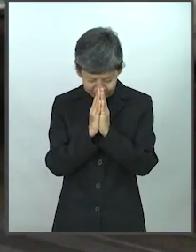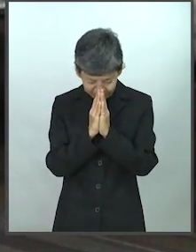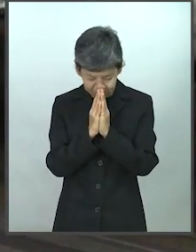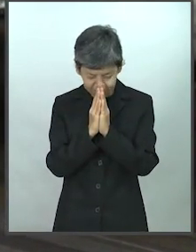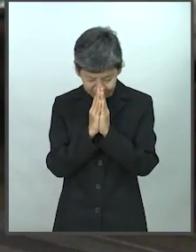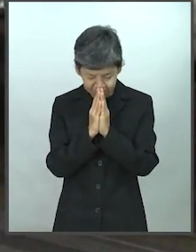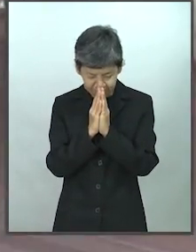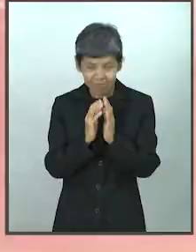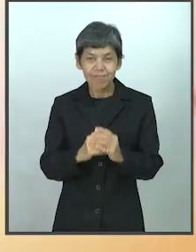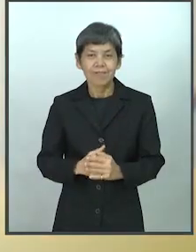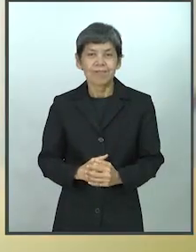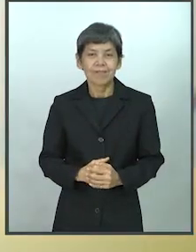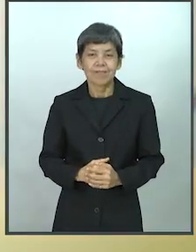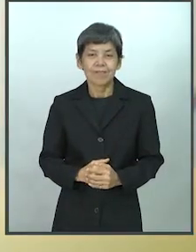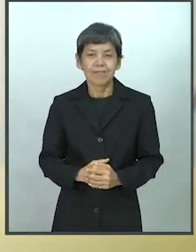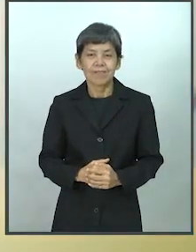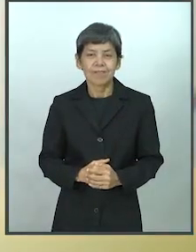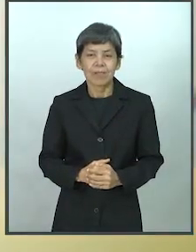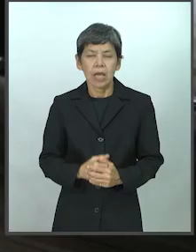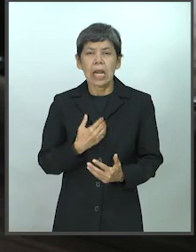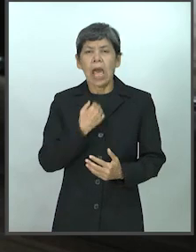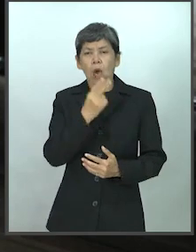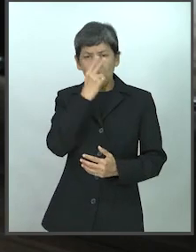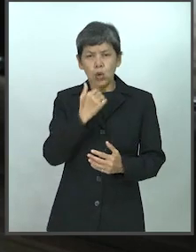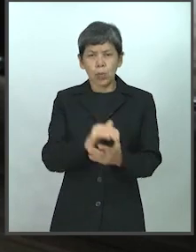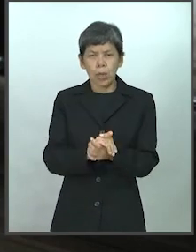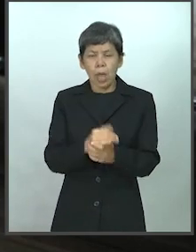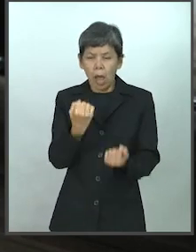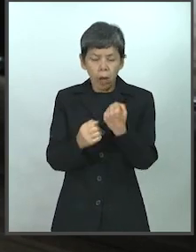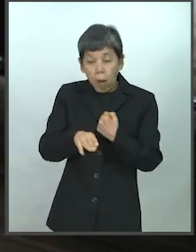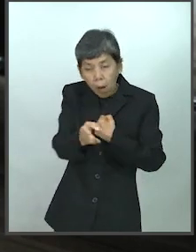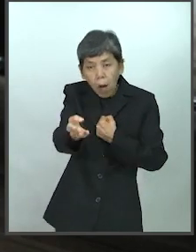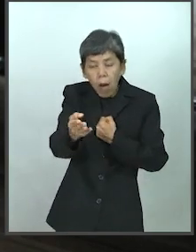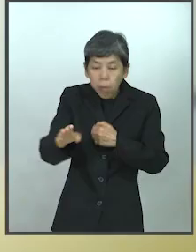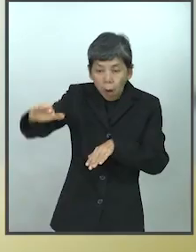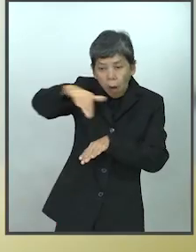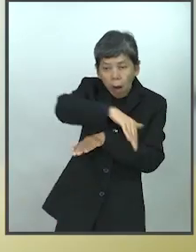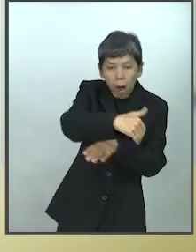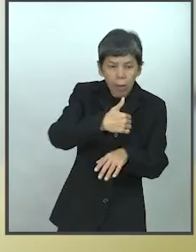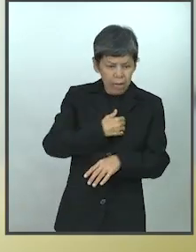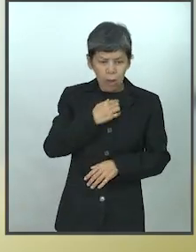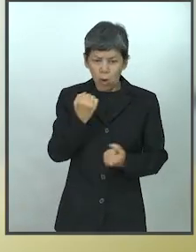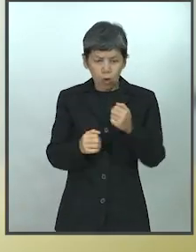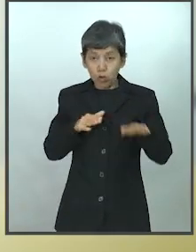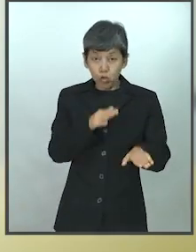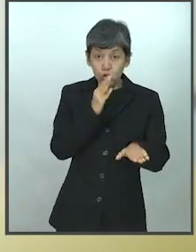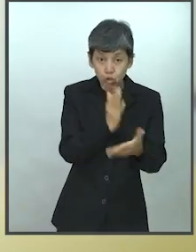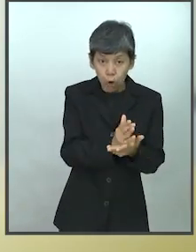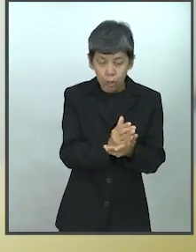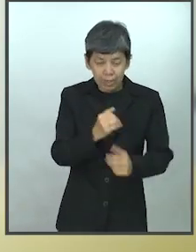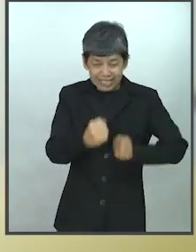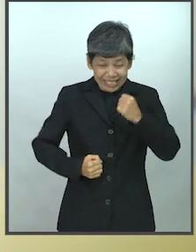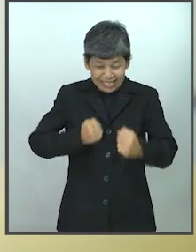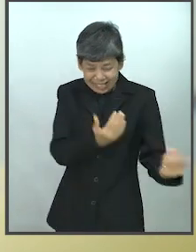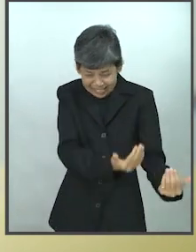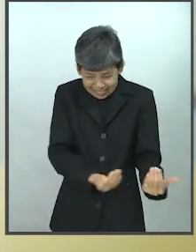ากครับ ขอบคุณมากครับ ก็ผ่านไปเจอพอดีรถเสียหลักยังไงไม่รู้ข้ามเลนมาพี่ก็เลยจอดรถแล้วก็วิ่ง